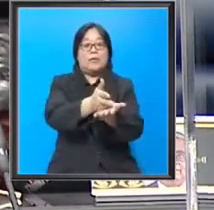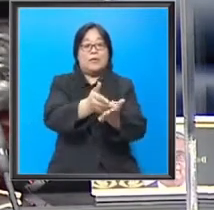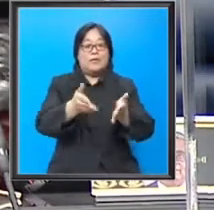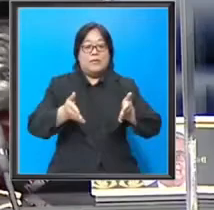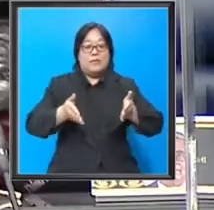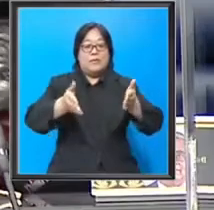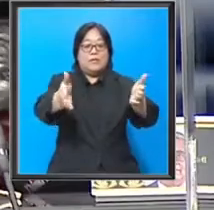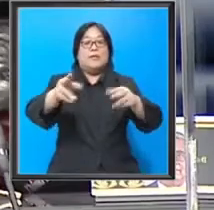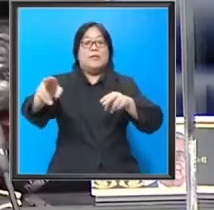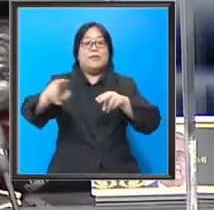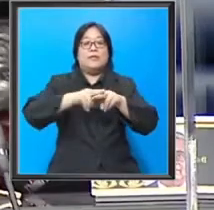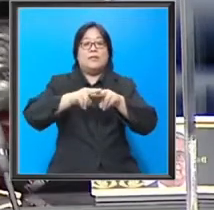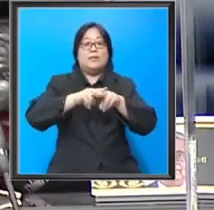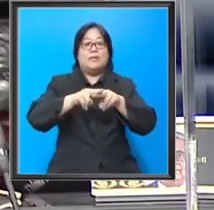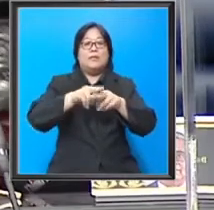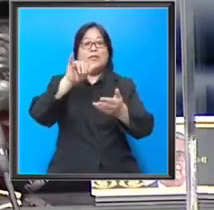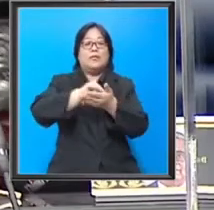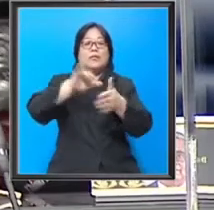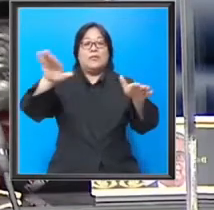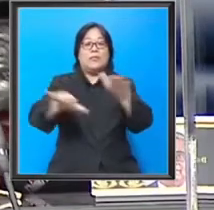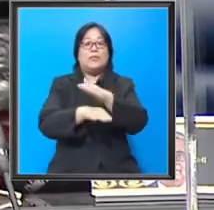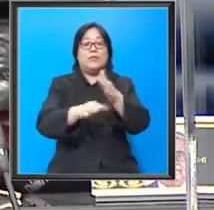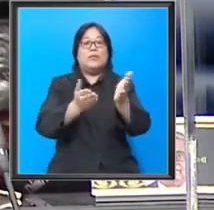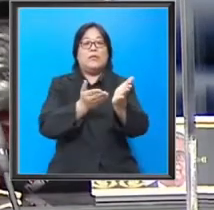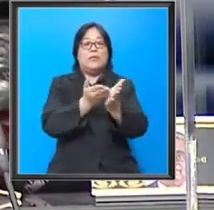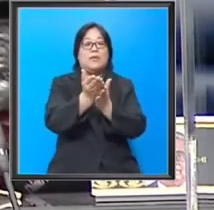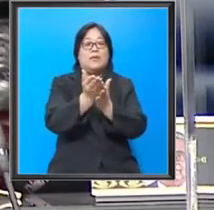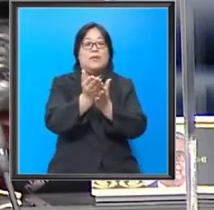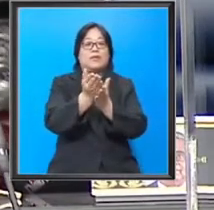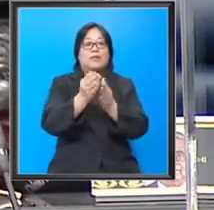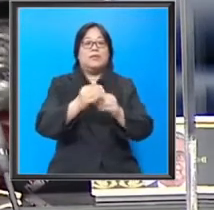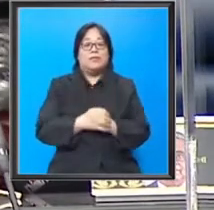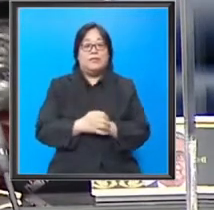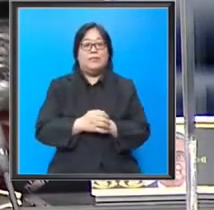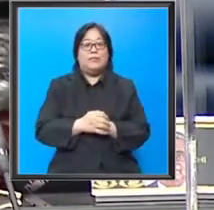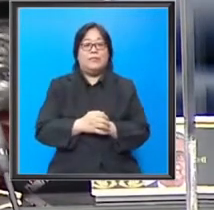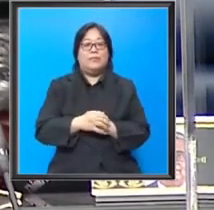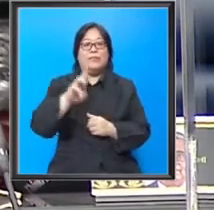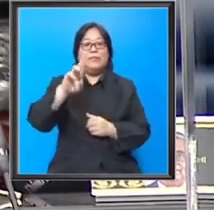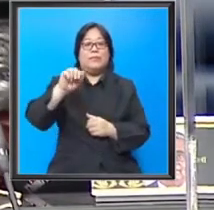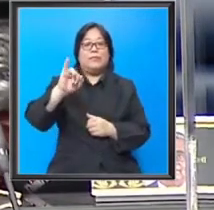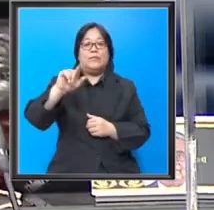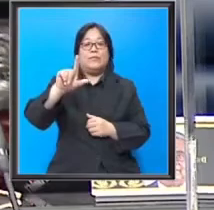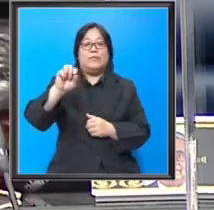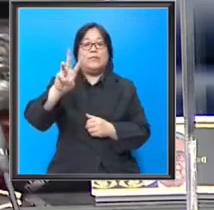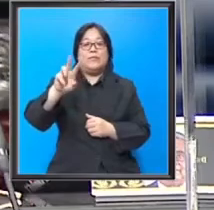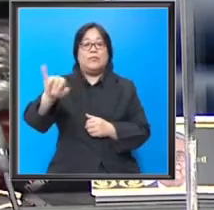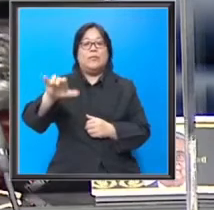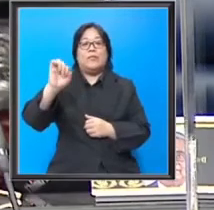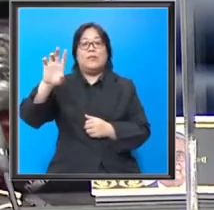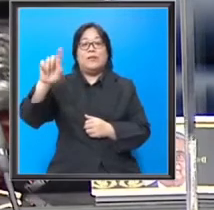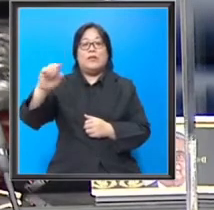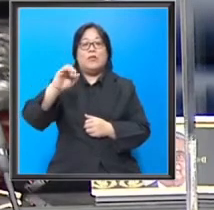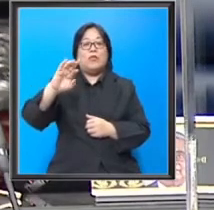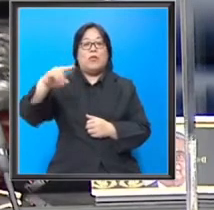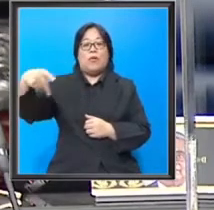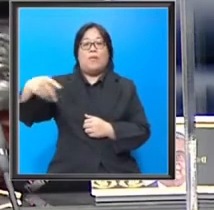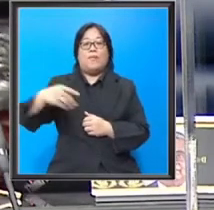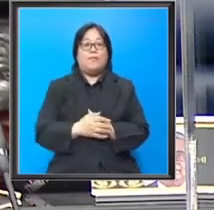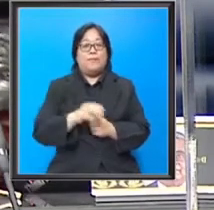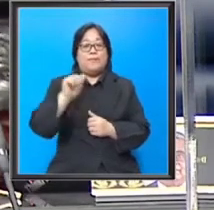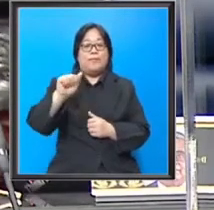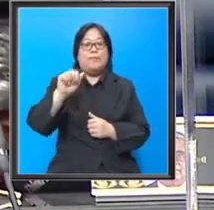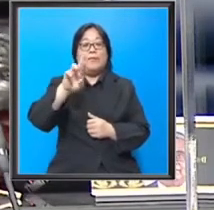jajaran ktmb terletak hak kepada perbadanan SC kereta api ataupun keset Cooperation RRC